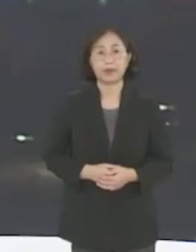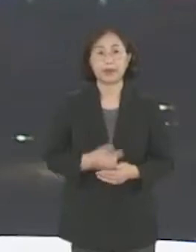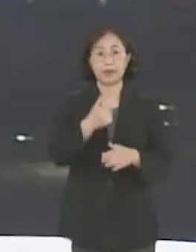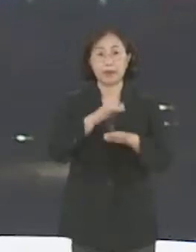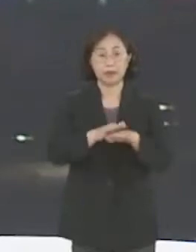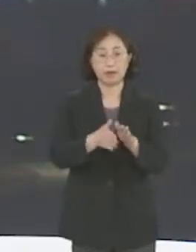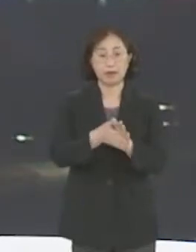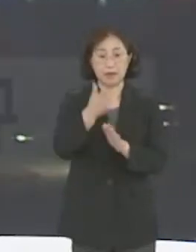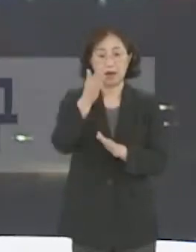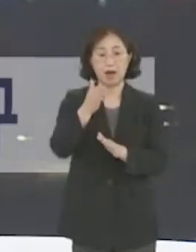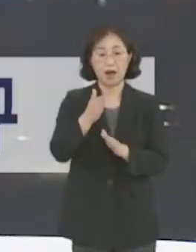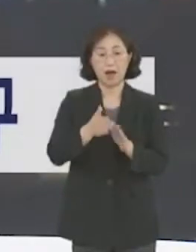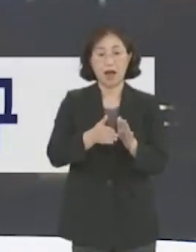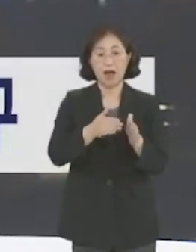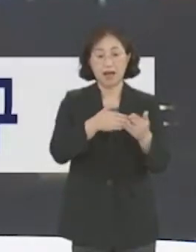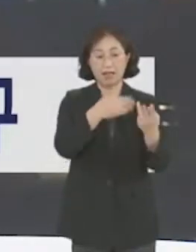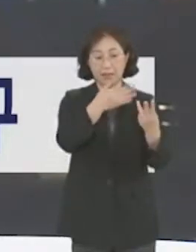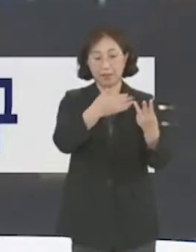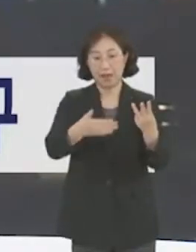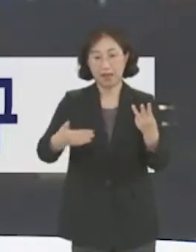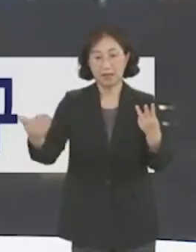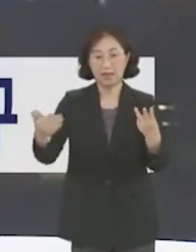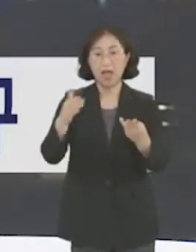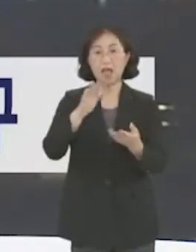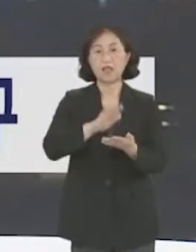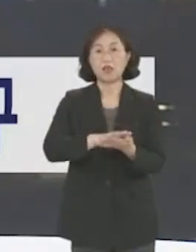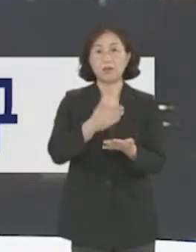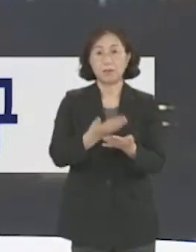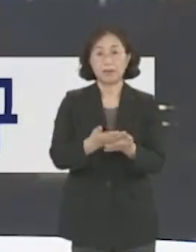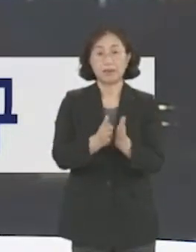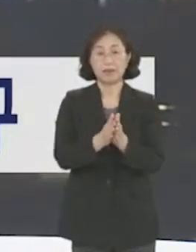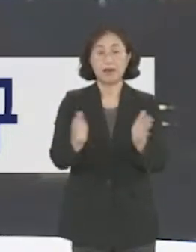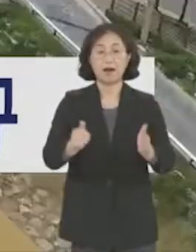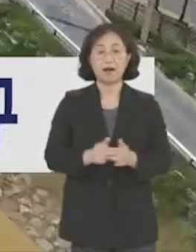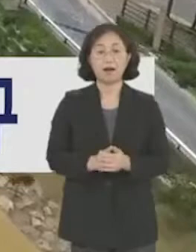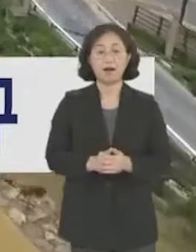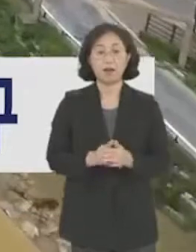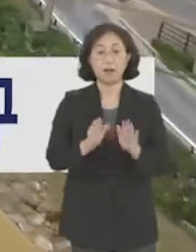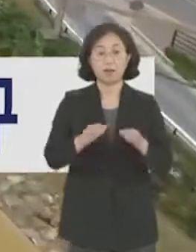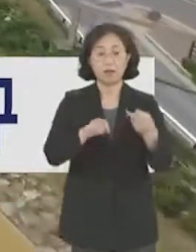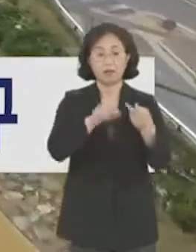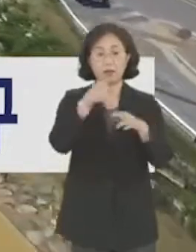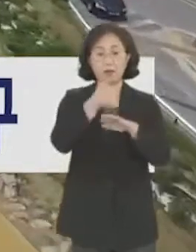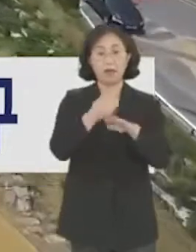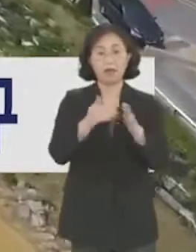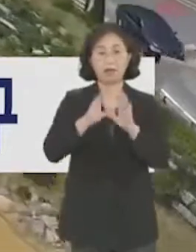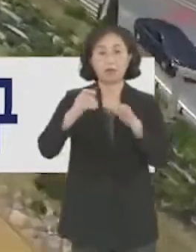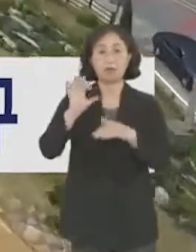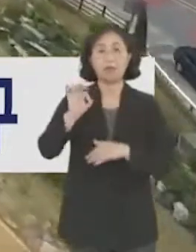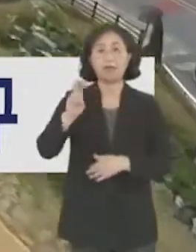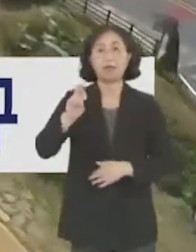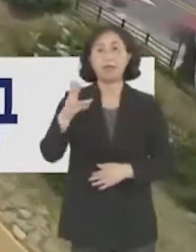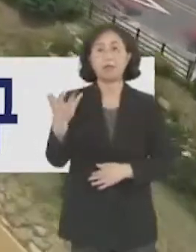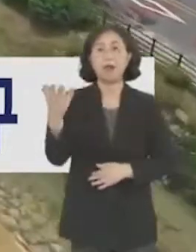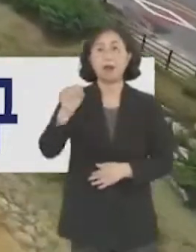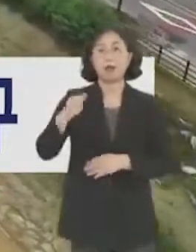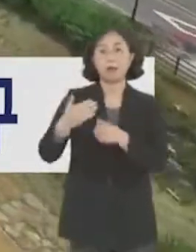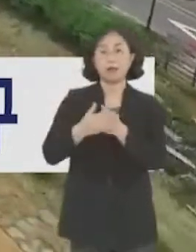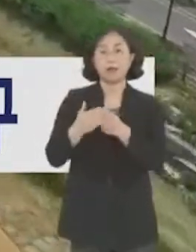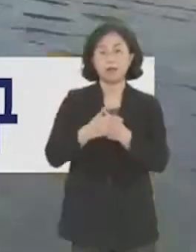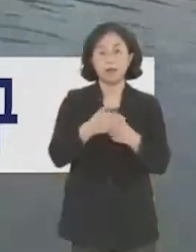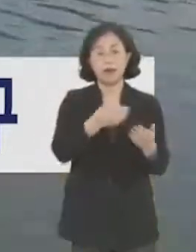대전시가 도심을 가로지르는 3대 하천정비에 나섭니다시는 올해 말까지 국비 28억원에 지원받아